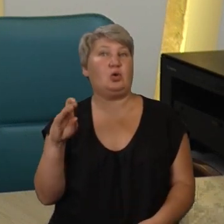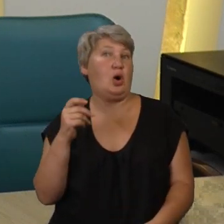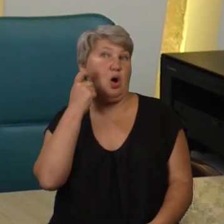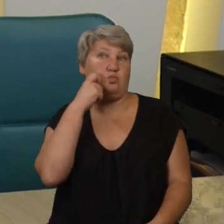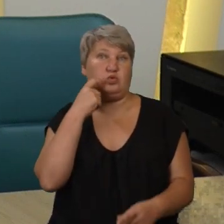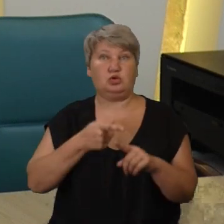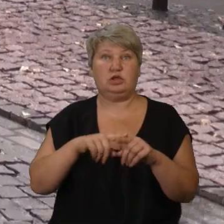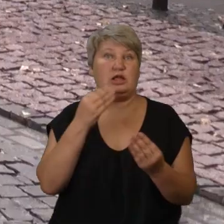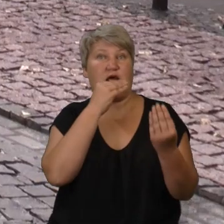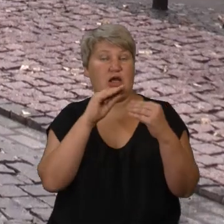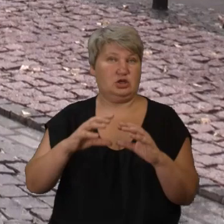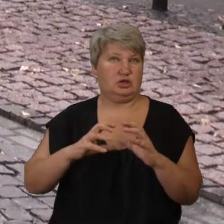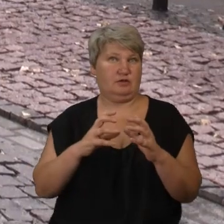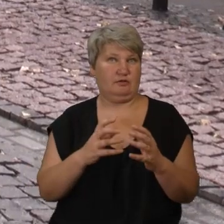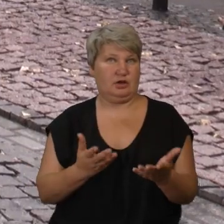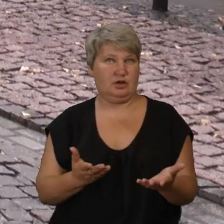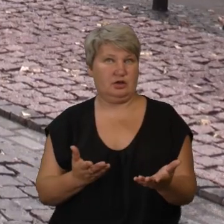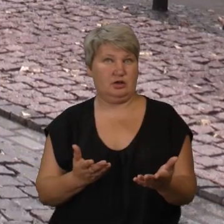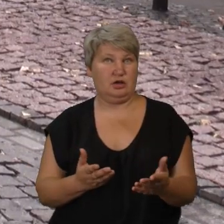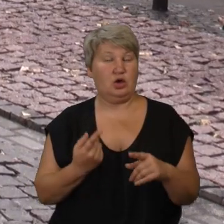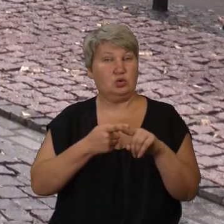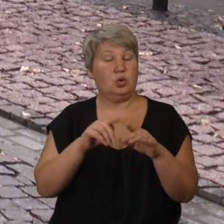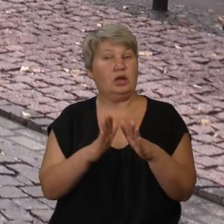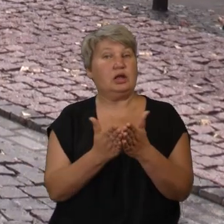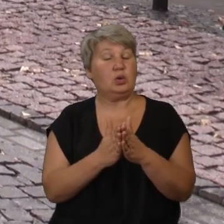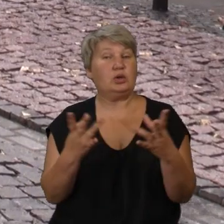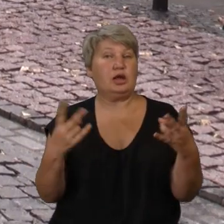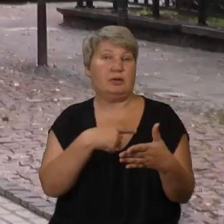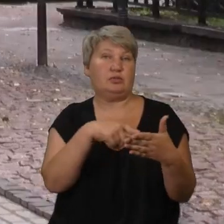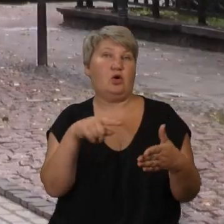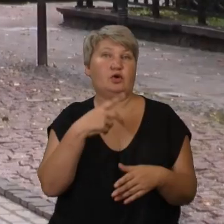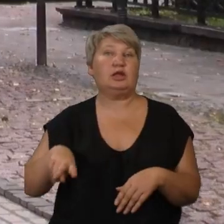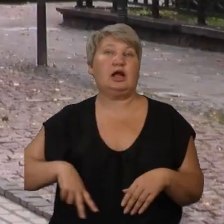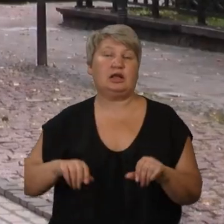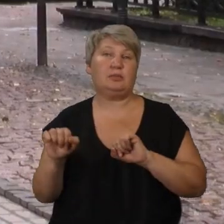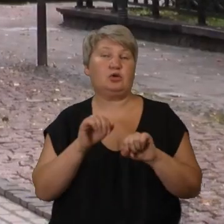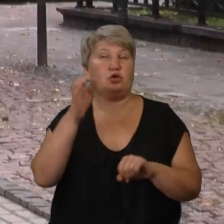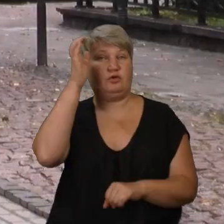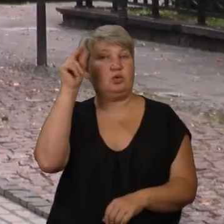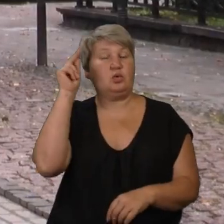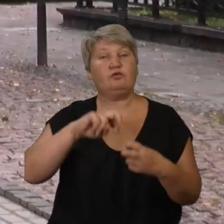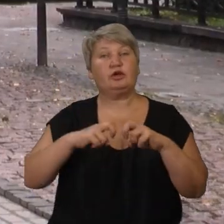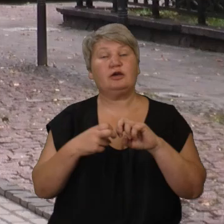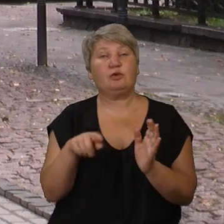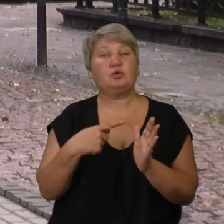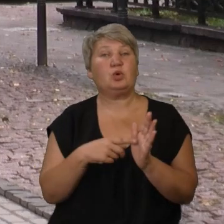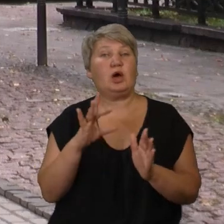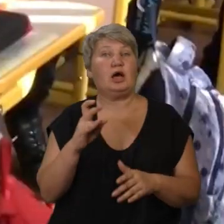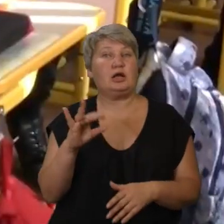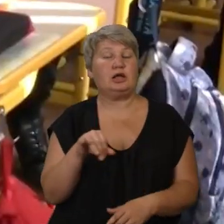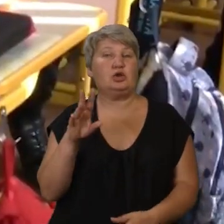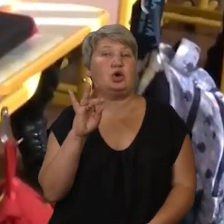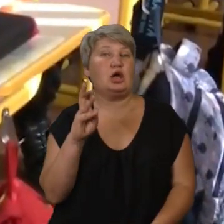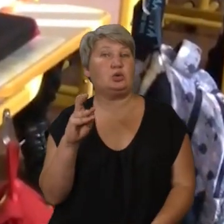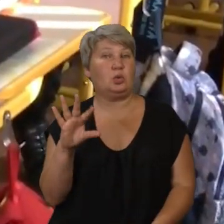найкраще в світі відповідно література потрібно списати каже директорка Департаменту освіти та науки івано-франківської міської ради Вікторія дротянко